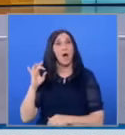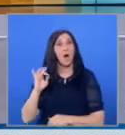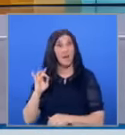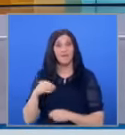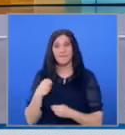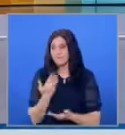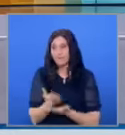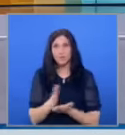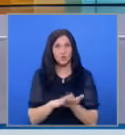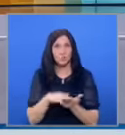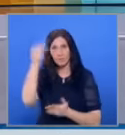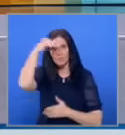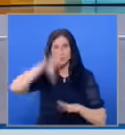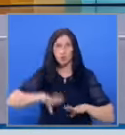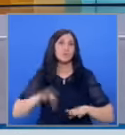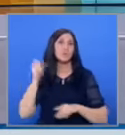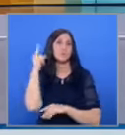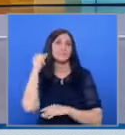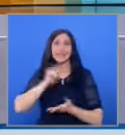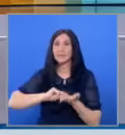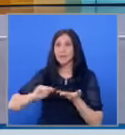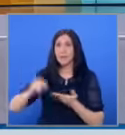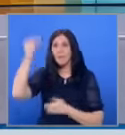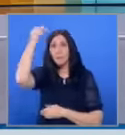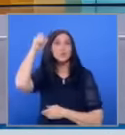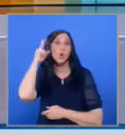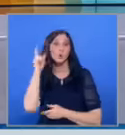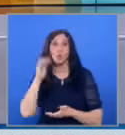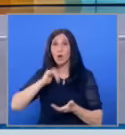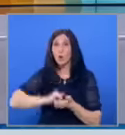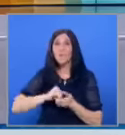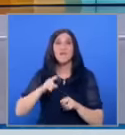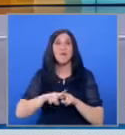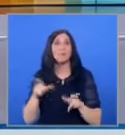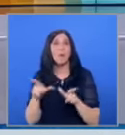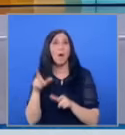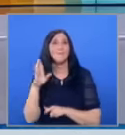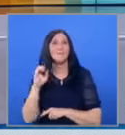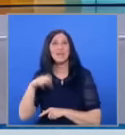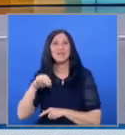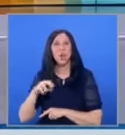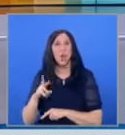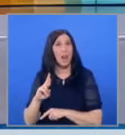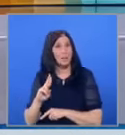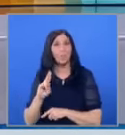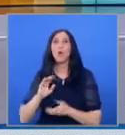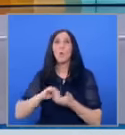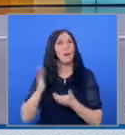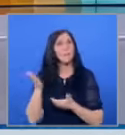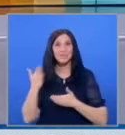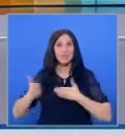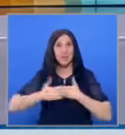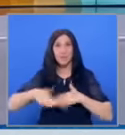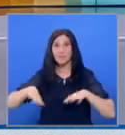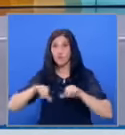документите за българско гражданство на председателя и секретаря на Българския културен клуб Иван Михайлов в Битоля. Знаете, клубът беше закрит от властите